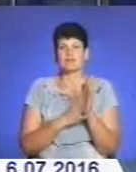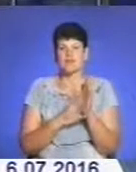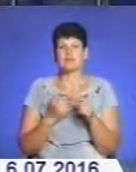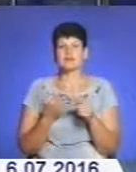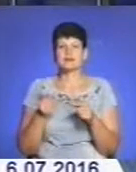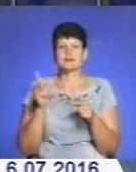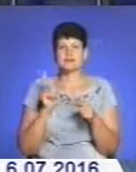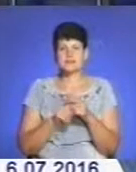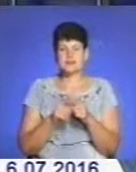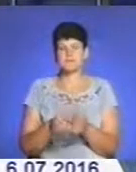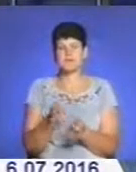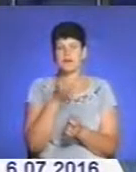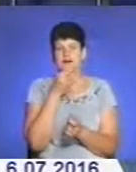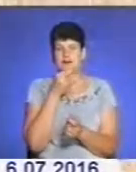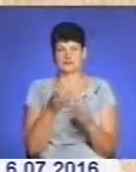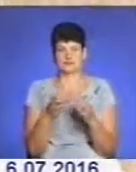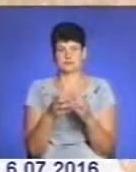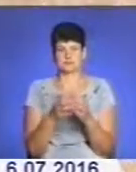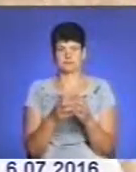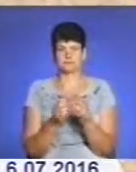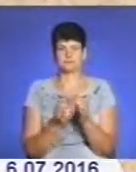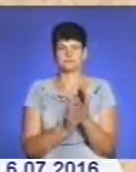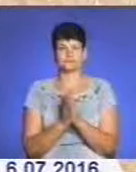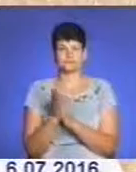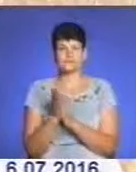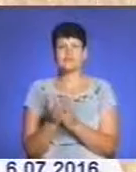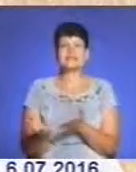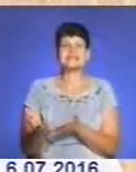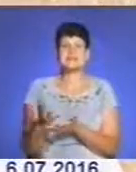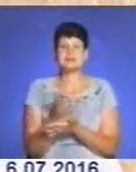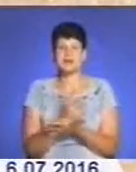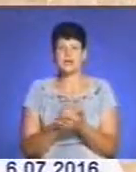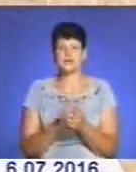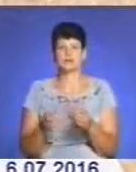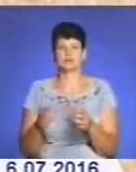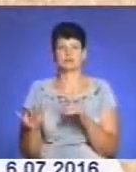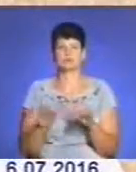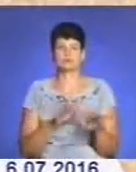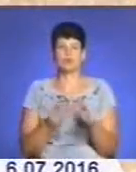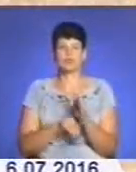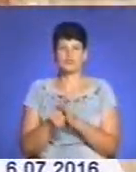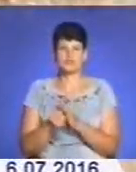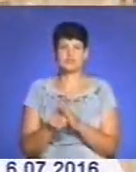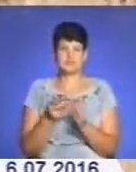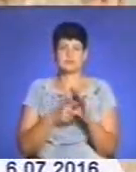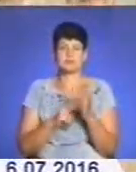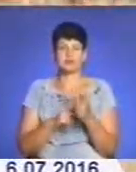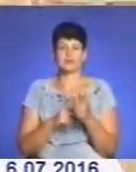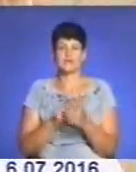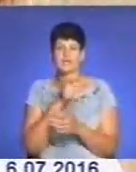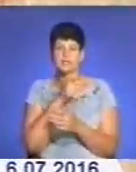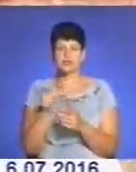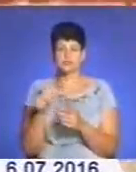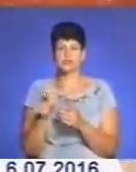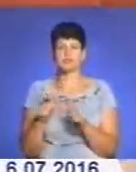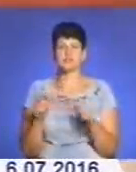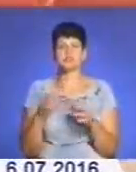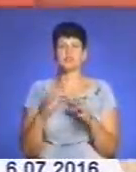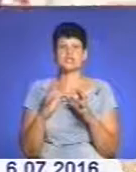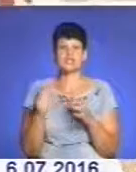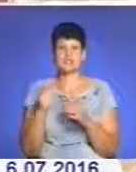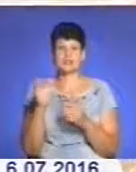культури ранньої групи. Збиральну кампанію розпочали у заплановані терміни. На жнива «Мрія» задіє 83 власних